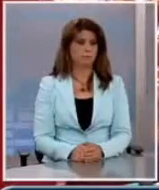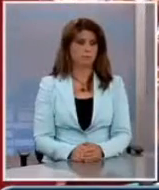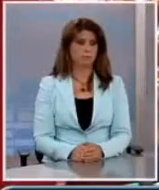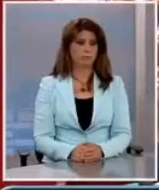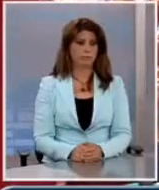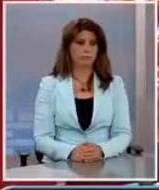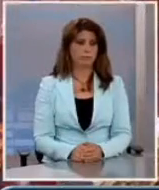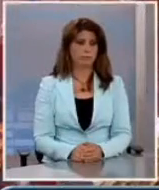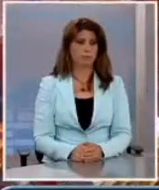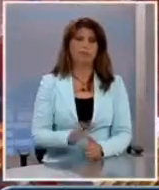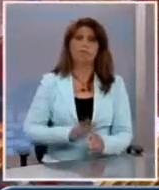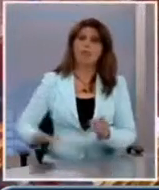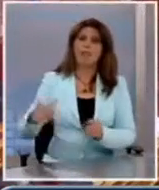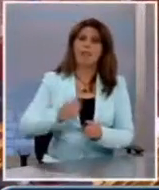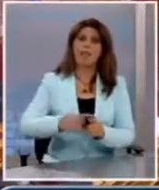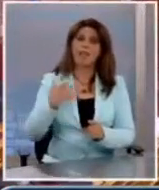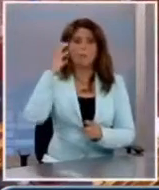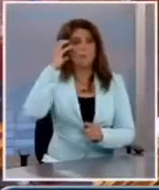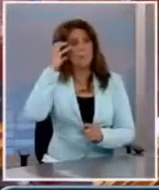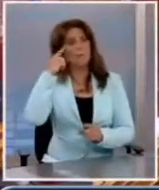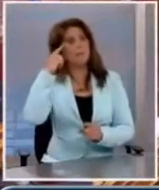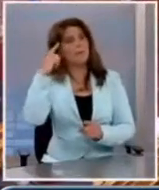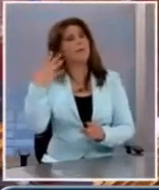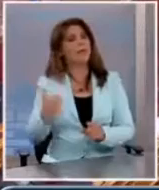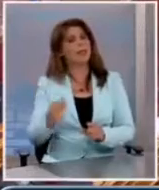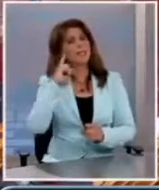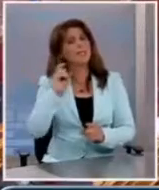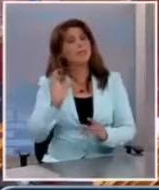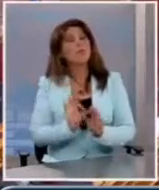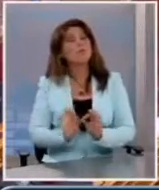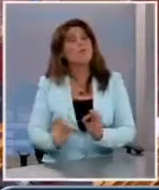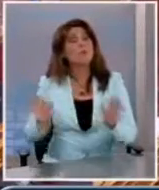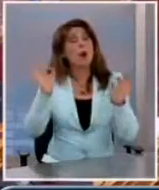Έχει μνήμη ο ελληνικός λαός, ξέρει λοιπόν που είναι οι ευθύνες.